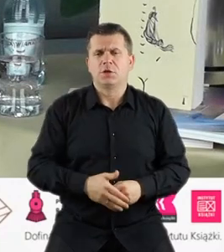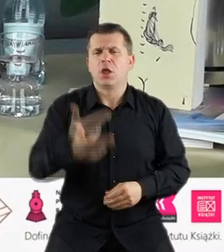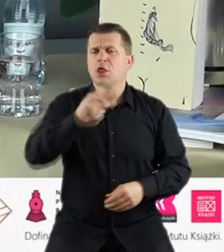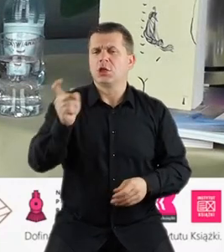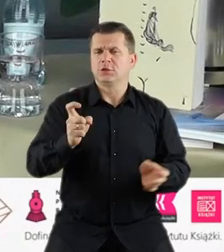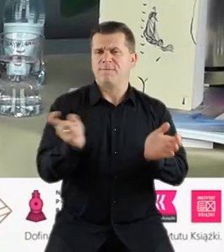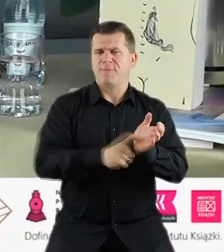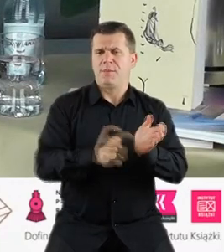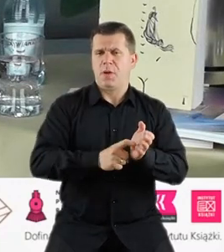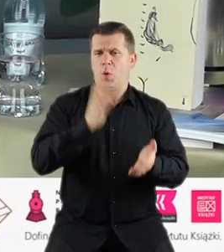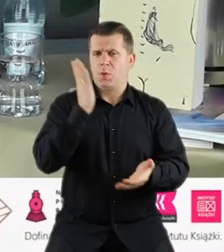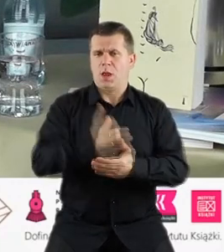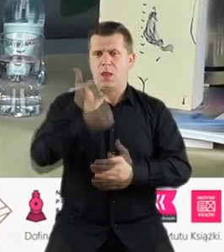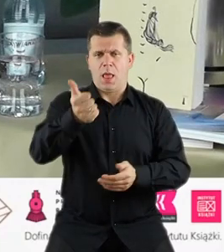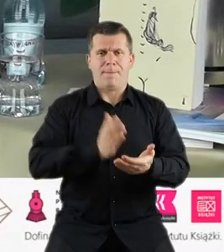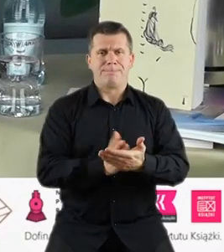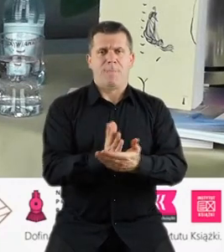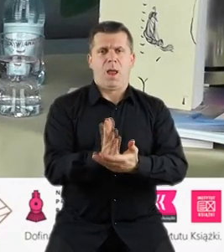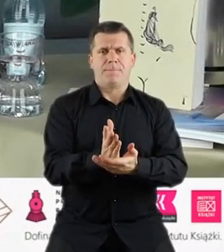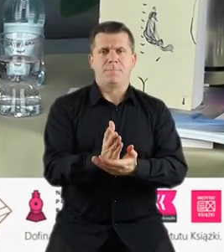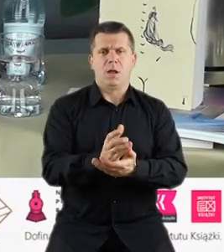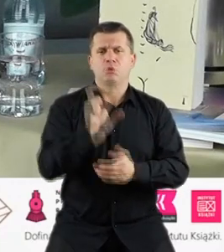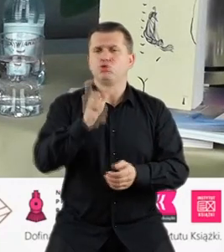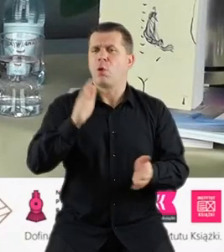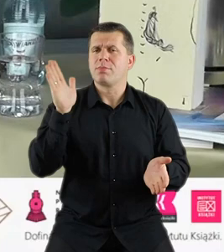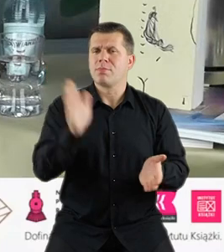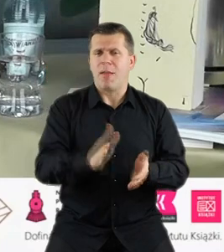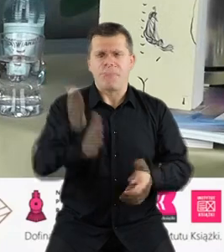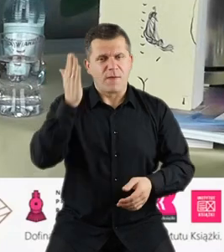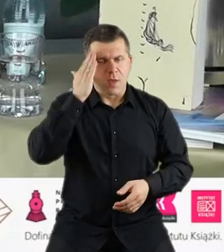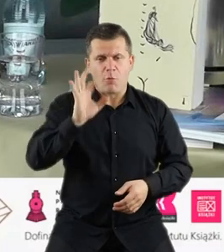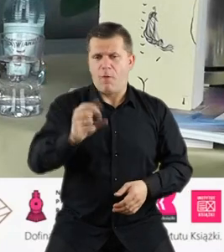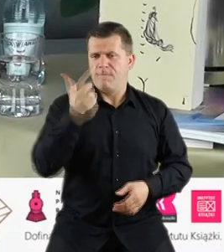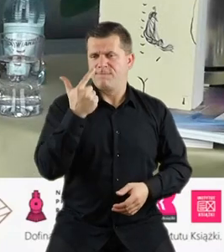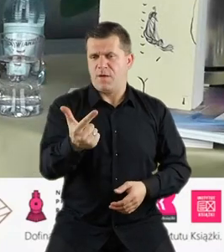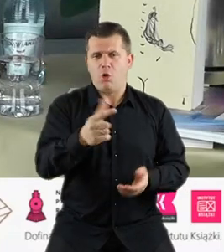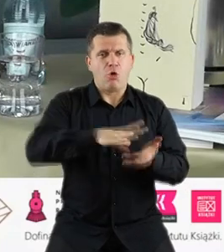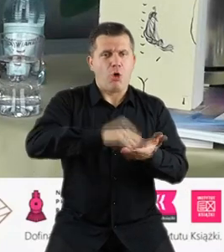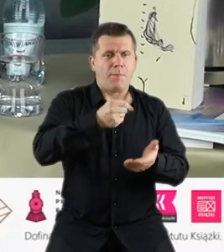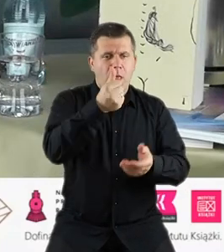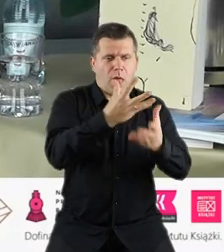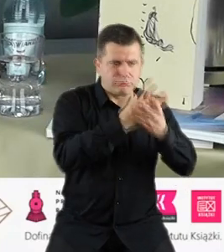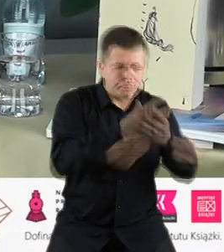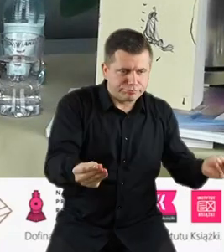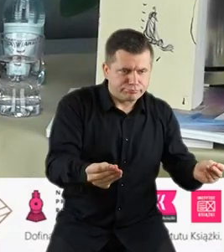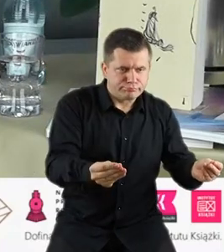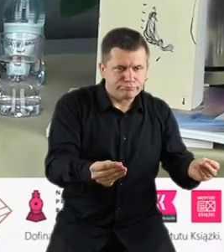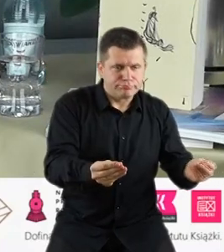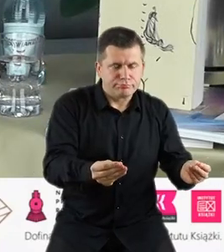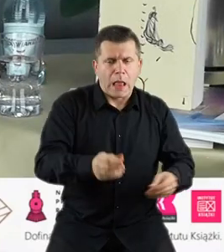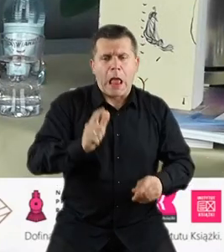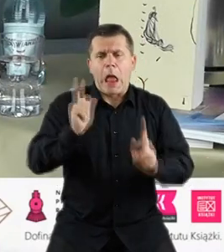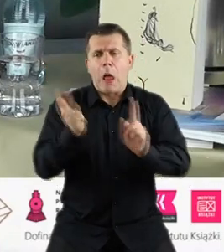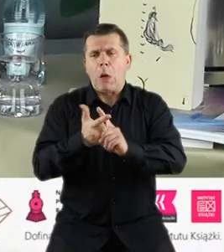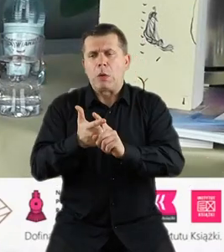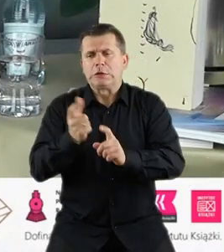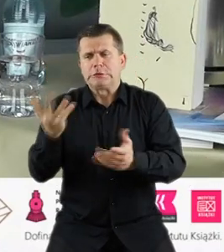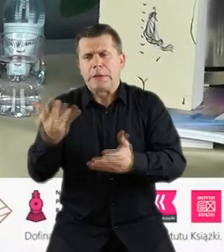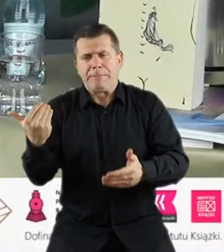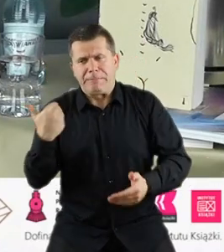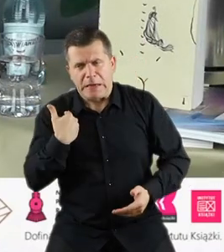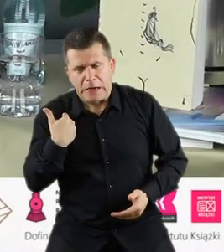by wymagała tylko jedna mapa. Co najmniej wiemy o dwóch kopiach. Jedna zaginęła, druga gdzieś się